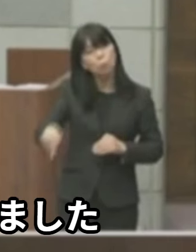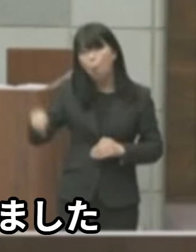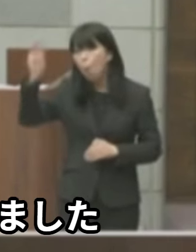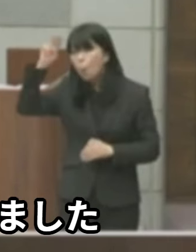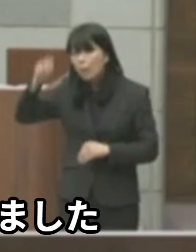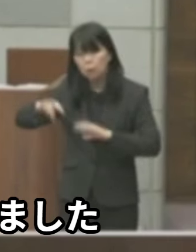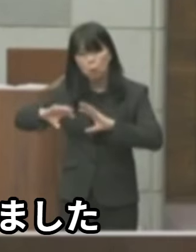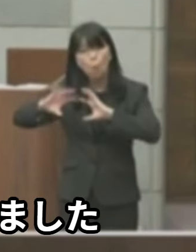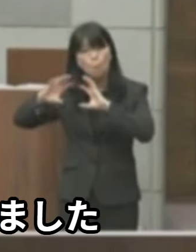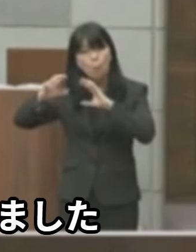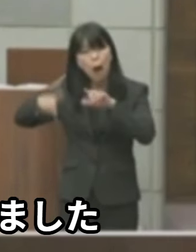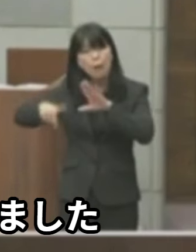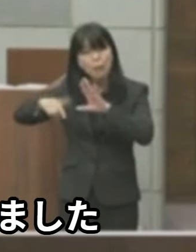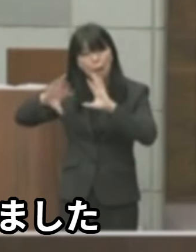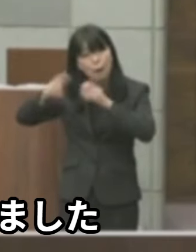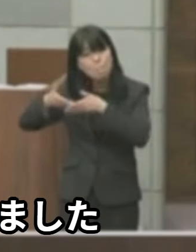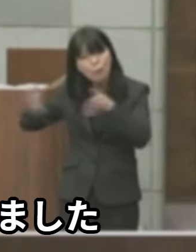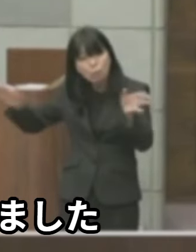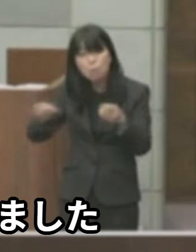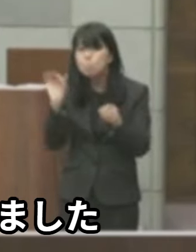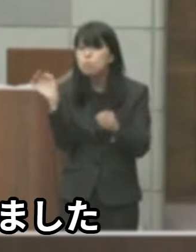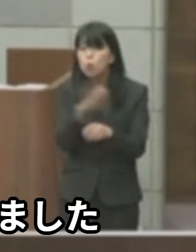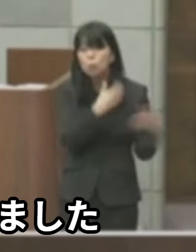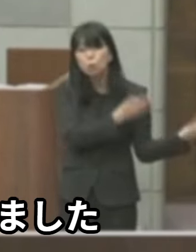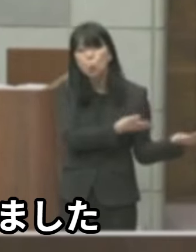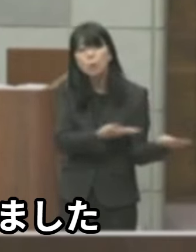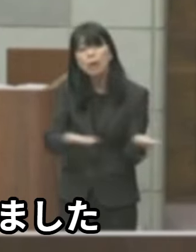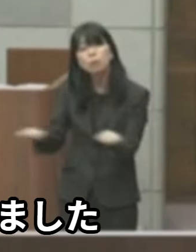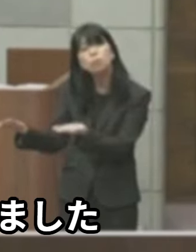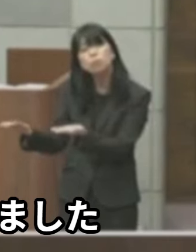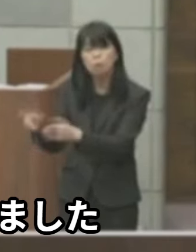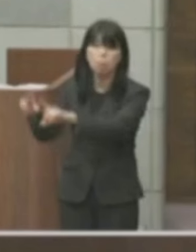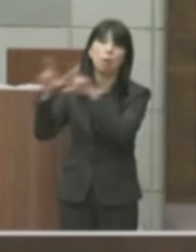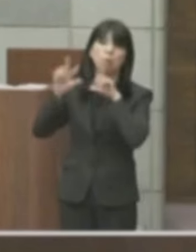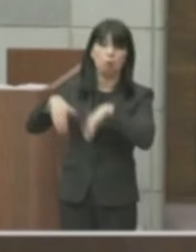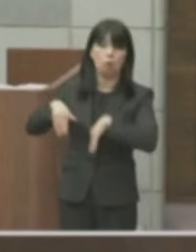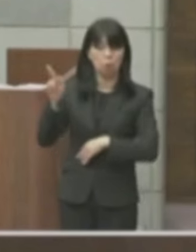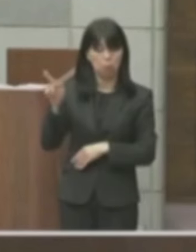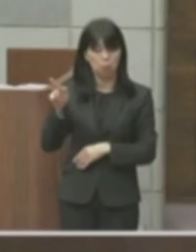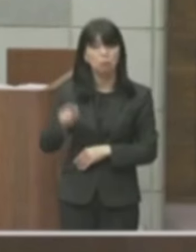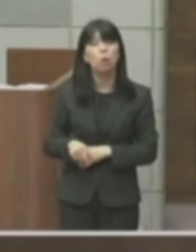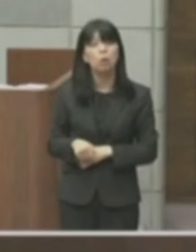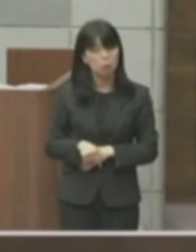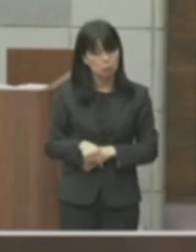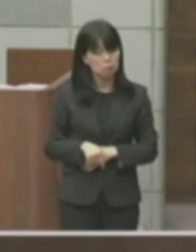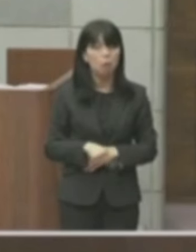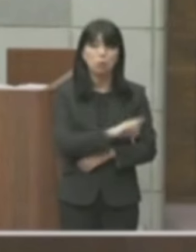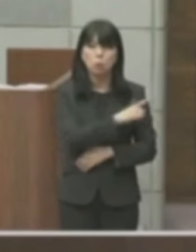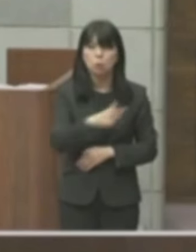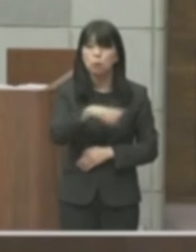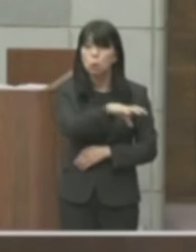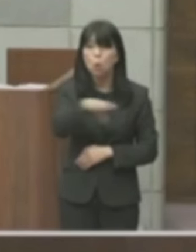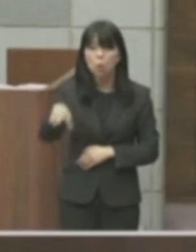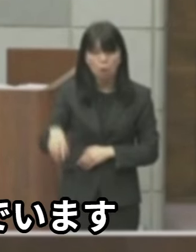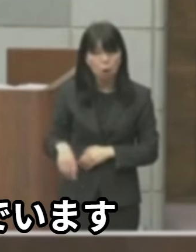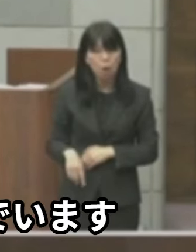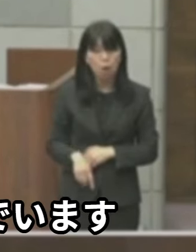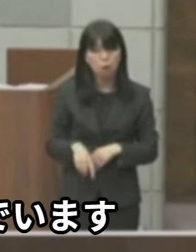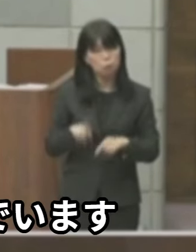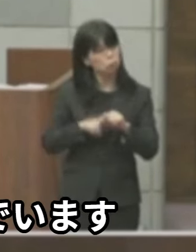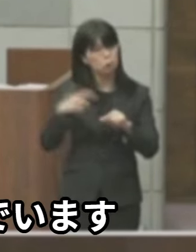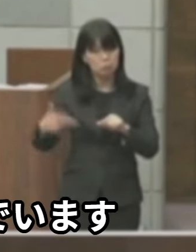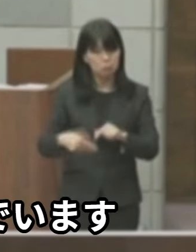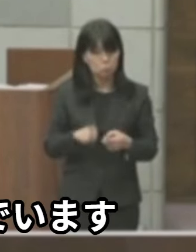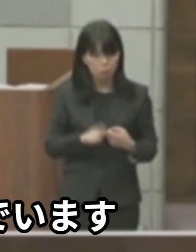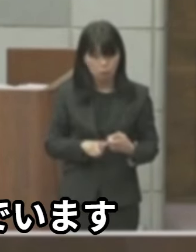関西万博に無料招待すると発表しました。これに対し、各方面から中止あるい